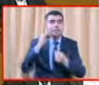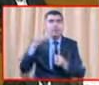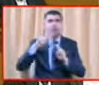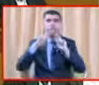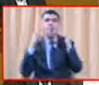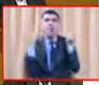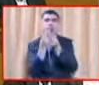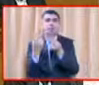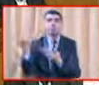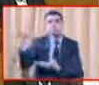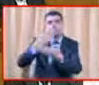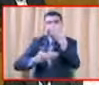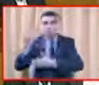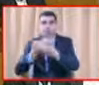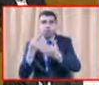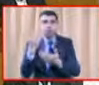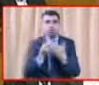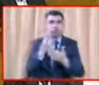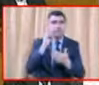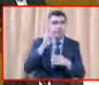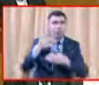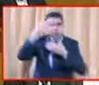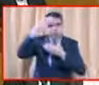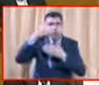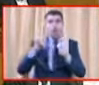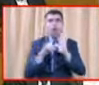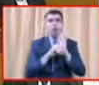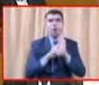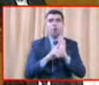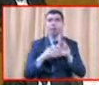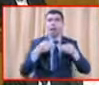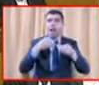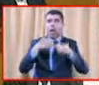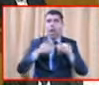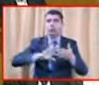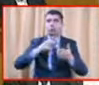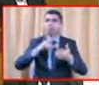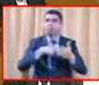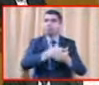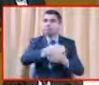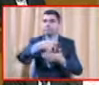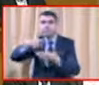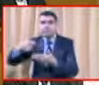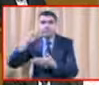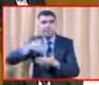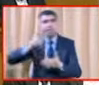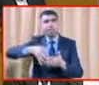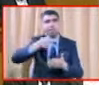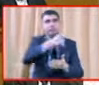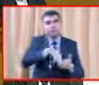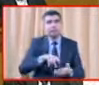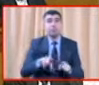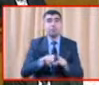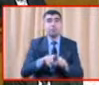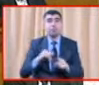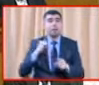مصدر للهجره لبلد الاستقرار والاستقبال هو نابع من واحد القناعه اللي هي